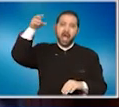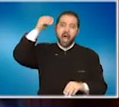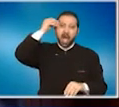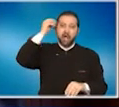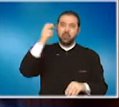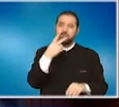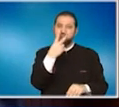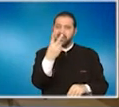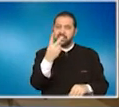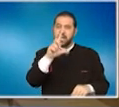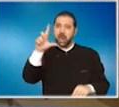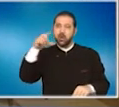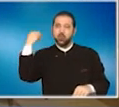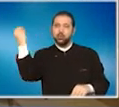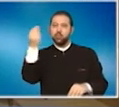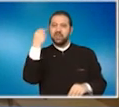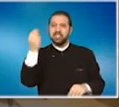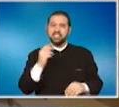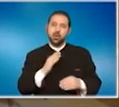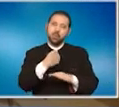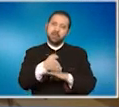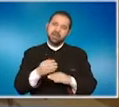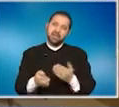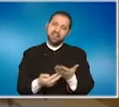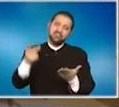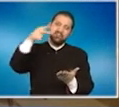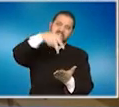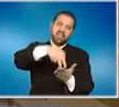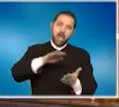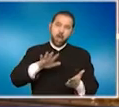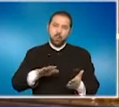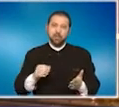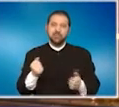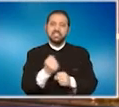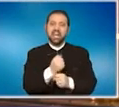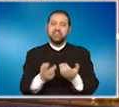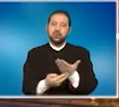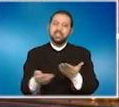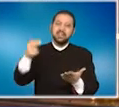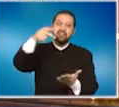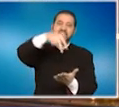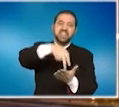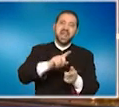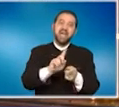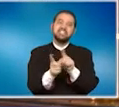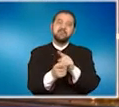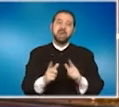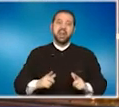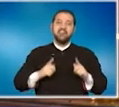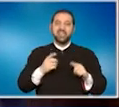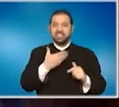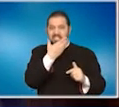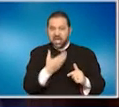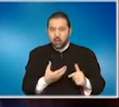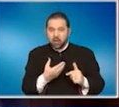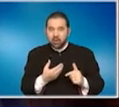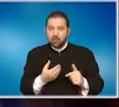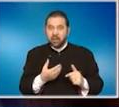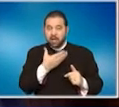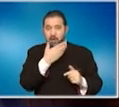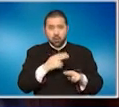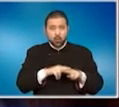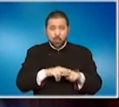copilului se pregătea o înviere mai mare a chelarului. Cum credeți că a primit această veste chelarul? Chelarul, în prima